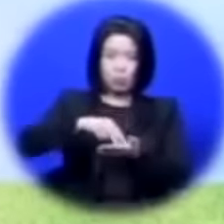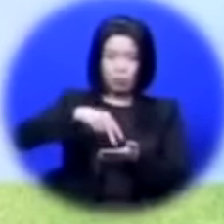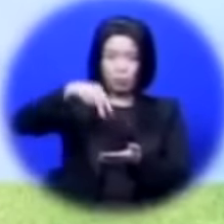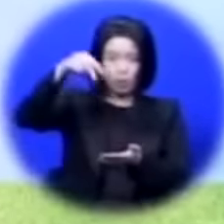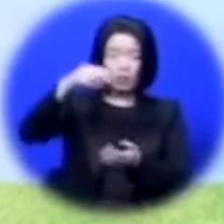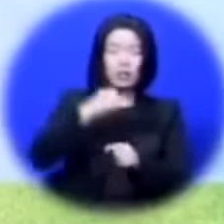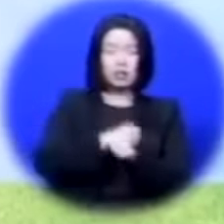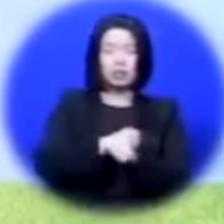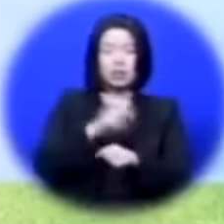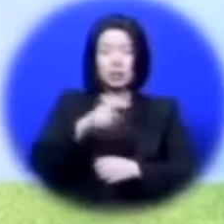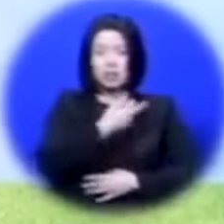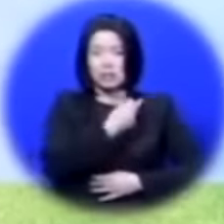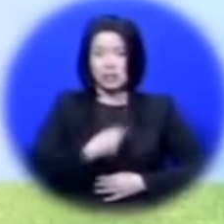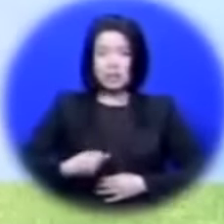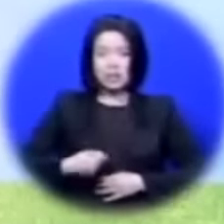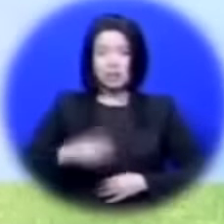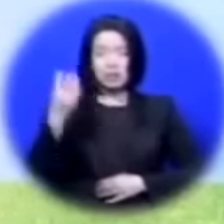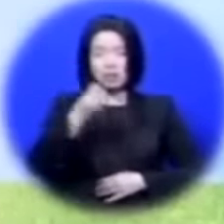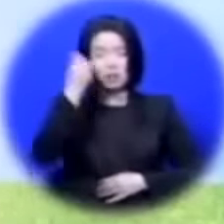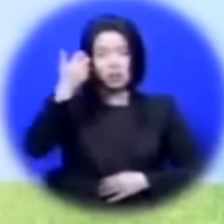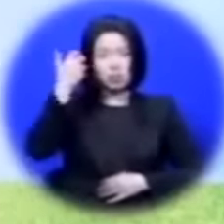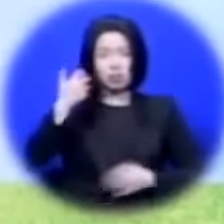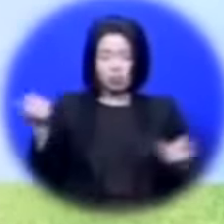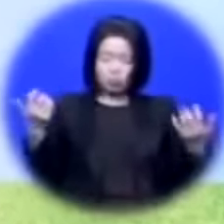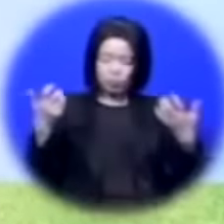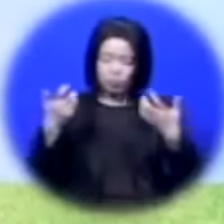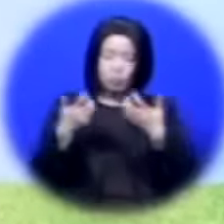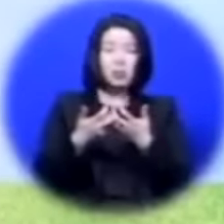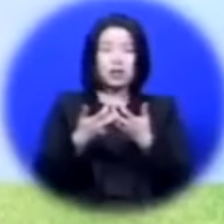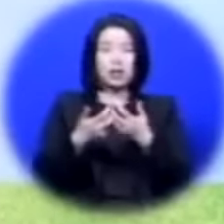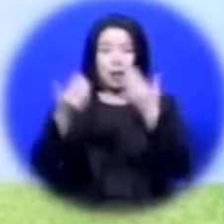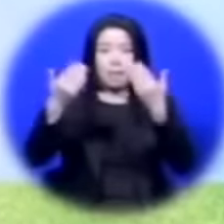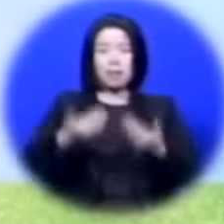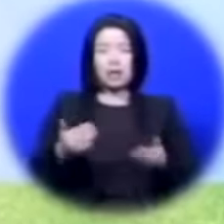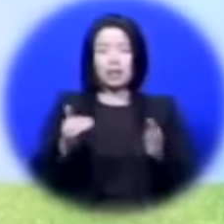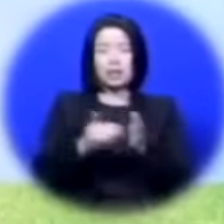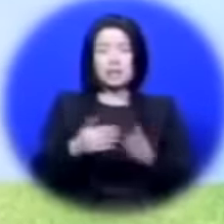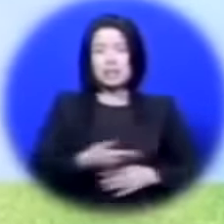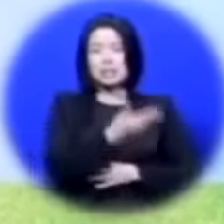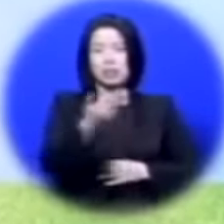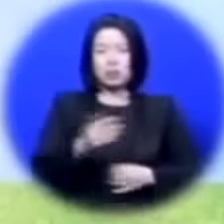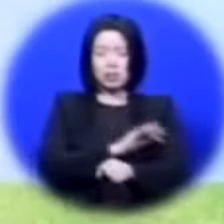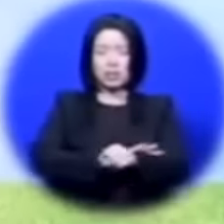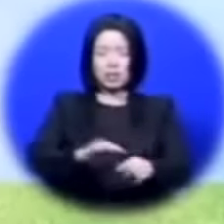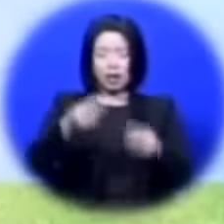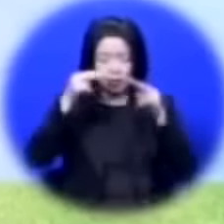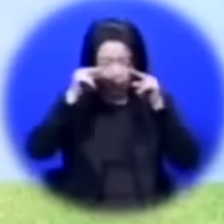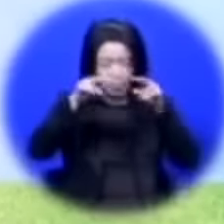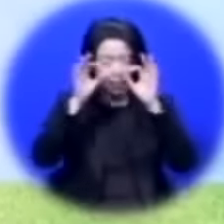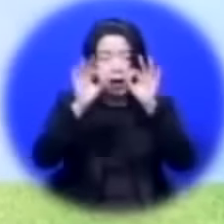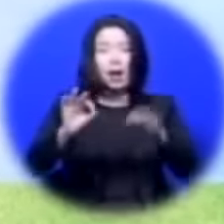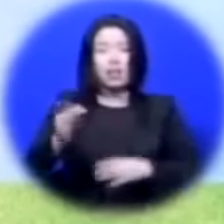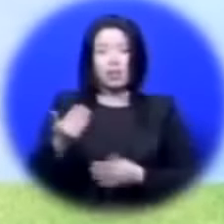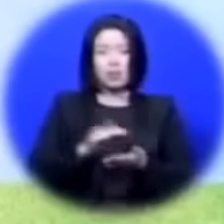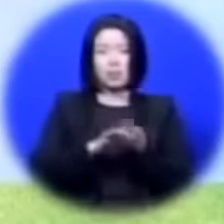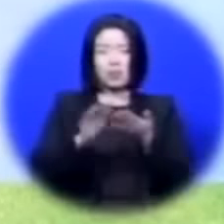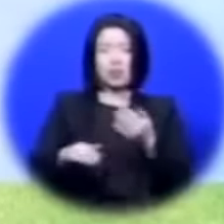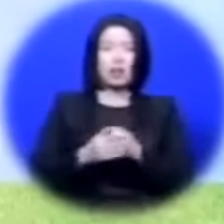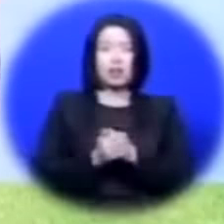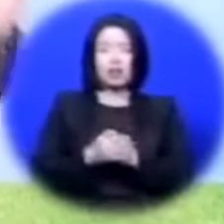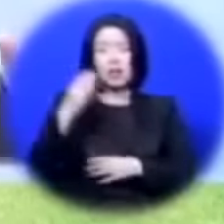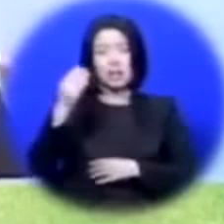제자들이 다시 성령의 충만함을 받기까지의 과정을 여러분이 잘 주목해 보셔야 됩니다